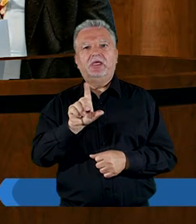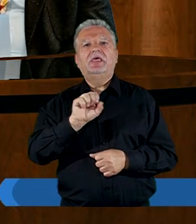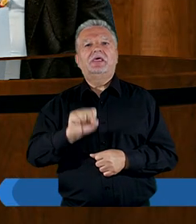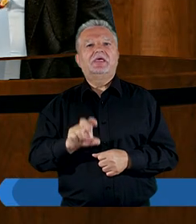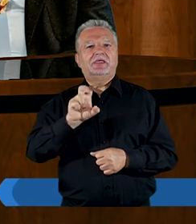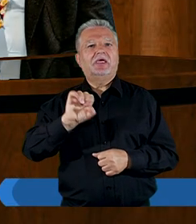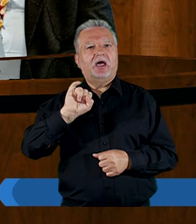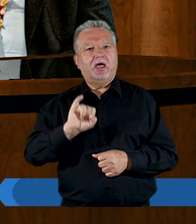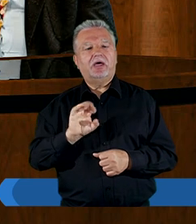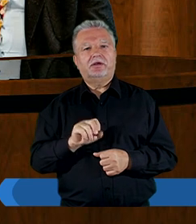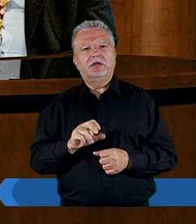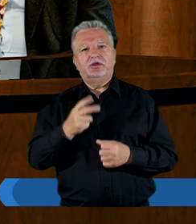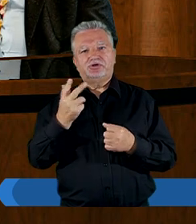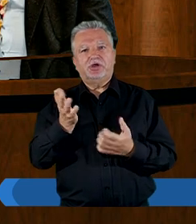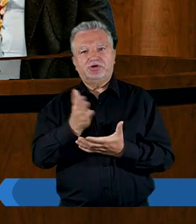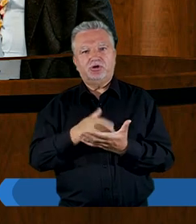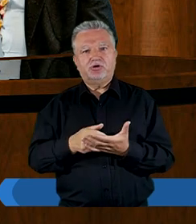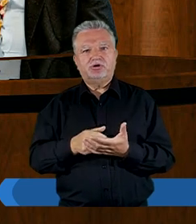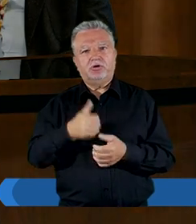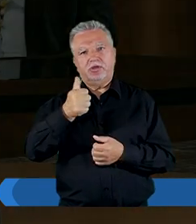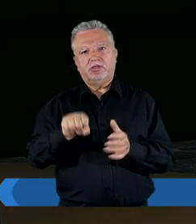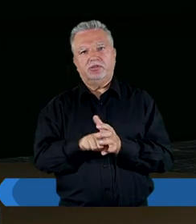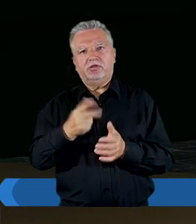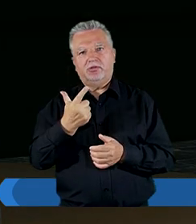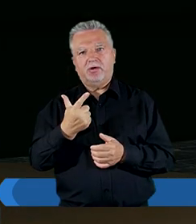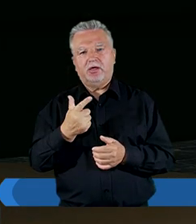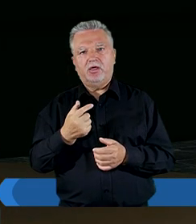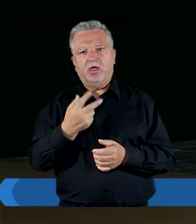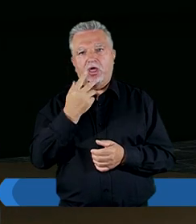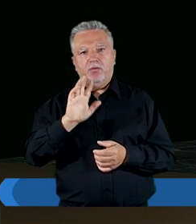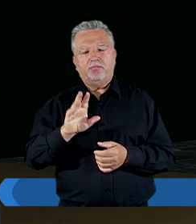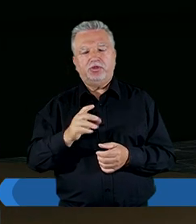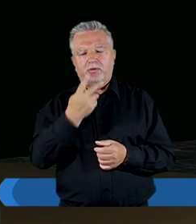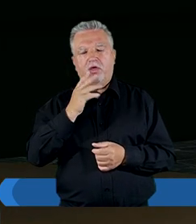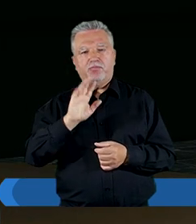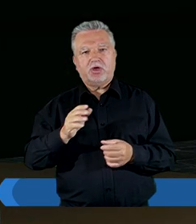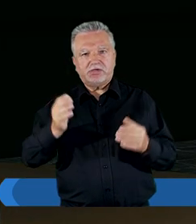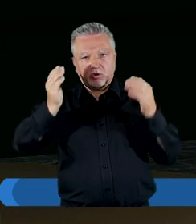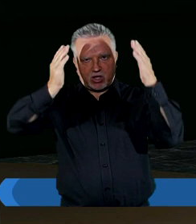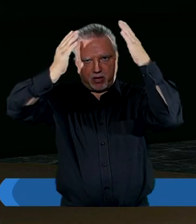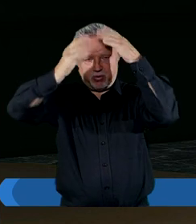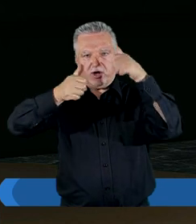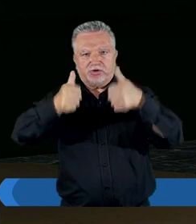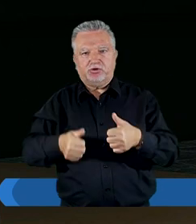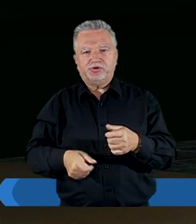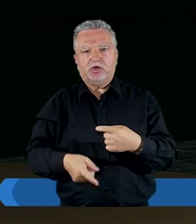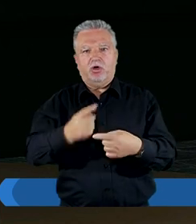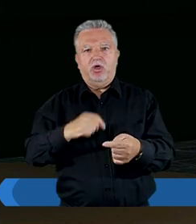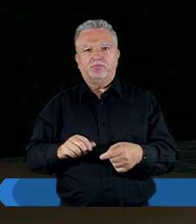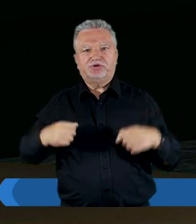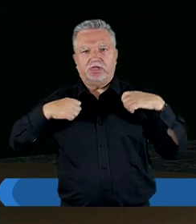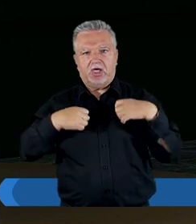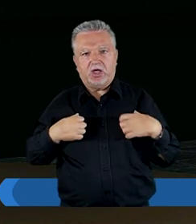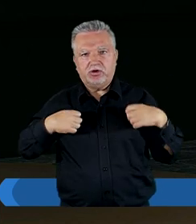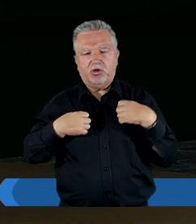3 rozdział, od wiersza 1 po 2. Potem ukazał mi Jozuego, arcykapłana, stojącego przed aniołem Pana i